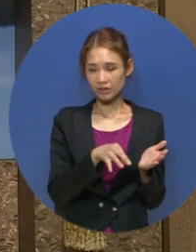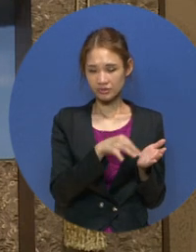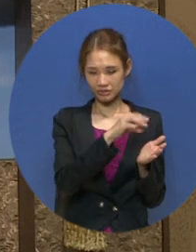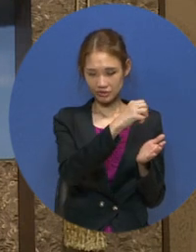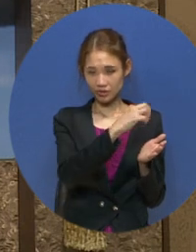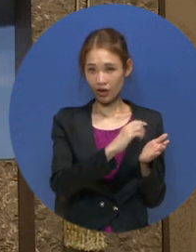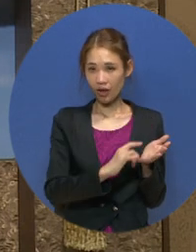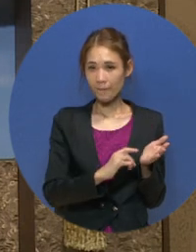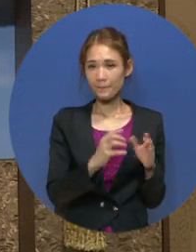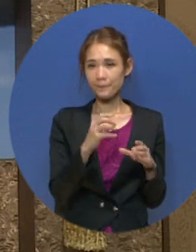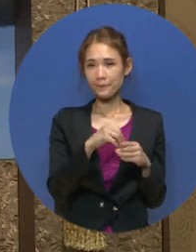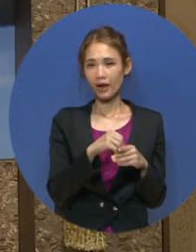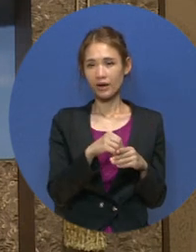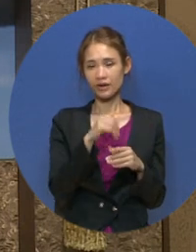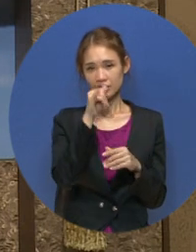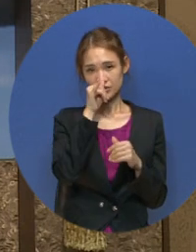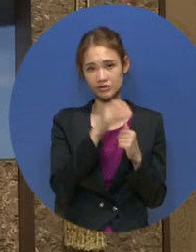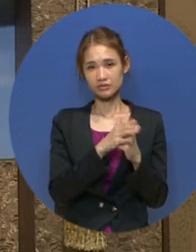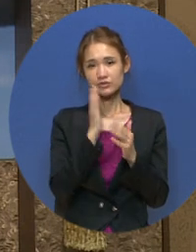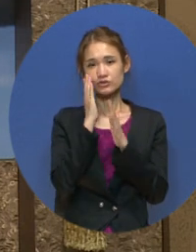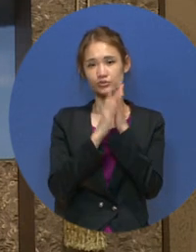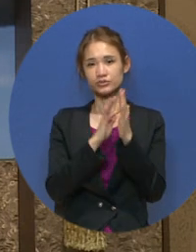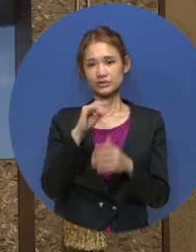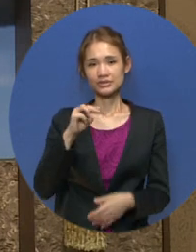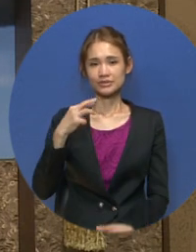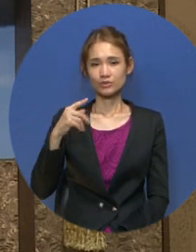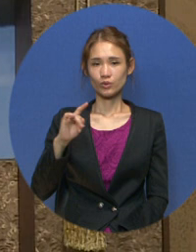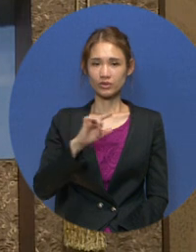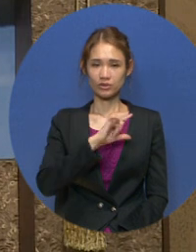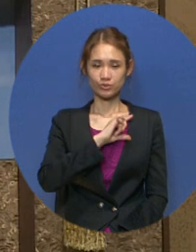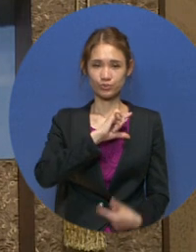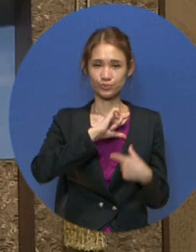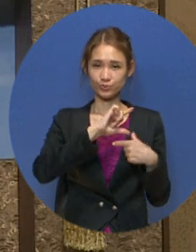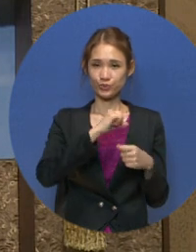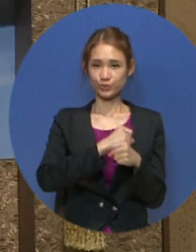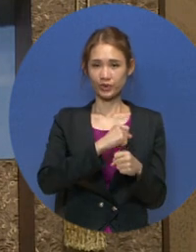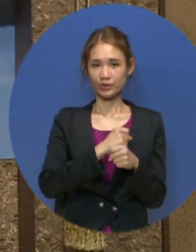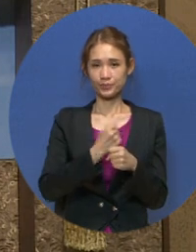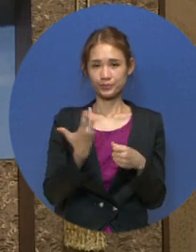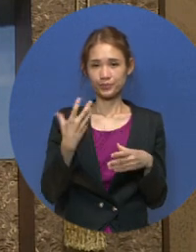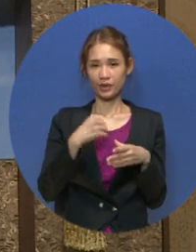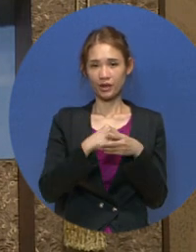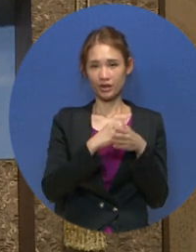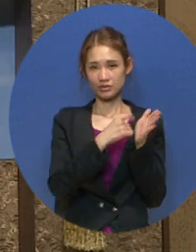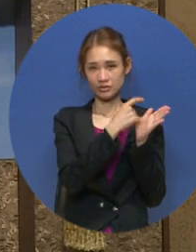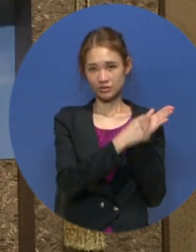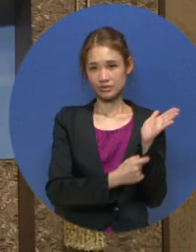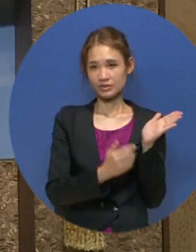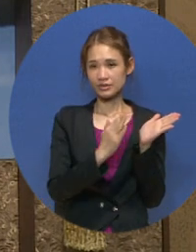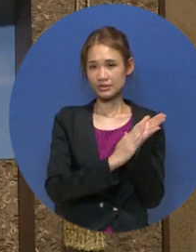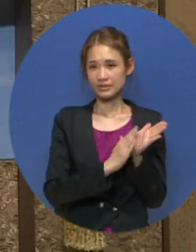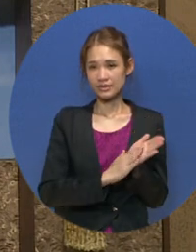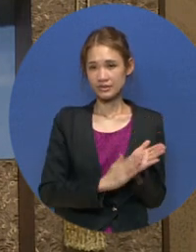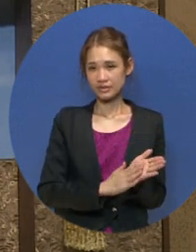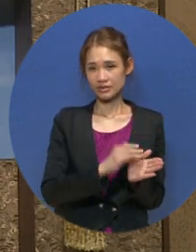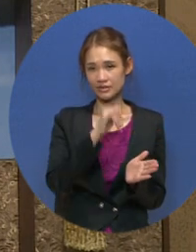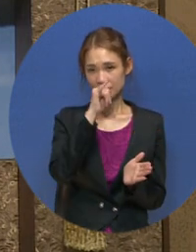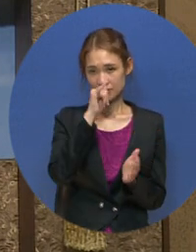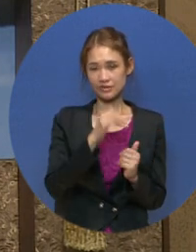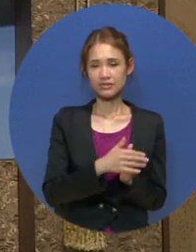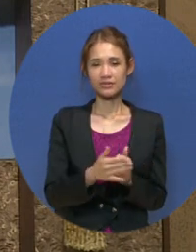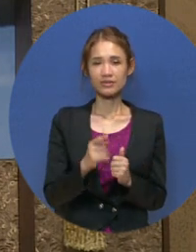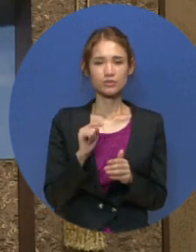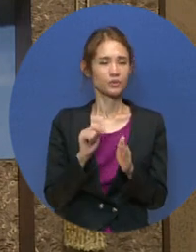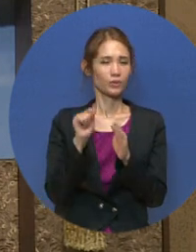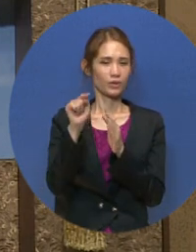물건에는 저희 숲스토리라는 브랜드의 가격표가 다 찍혀져 있습니다. 바코드가요. 네. 그래서 이 물건들이 이제 매장에 가게